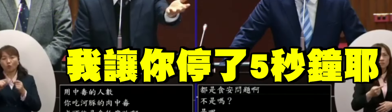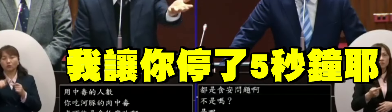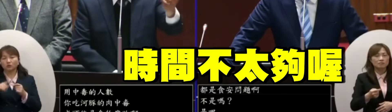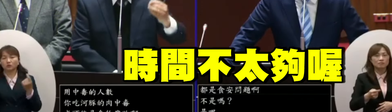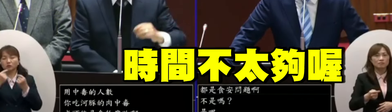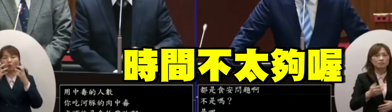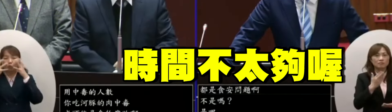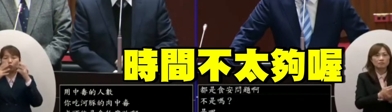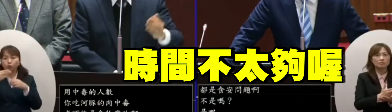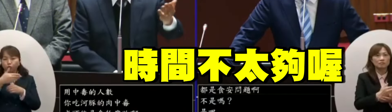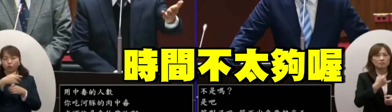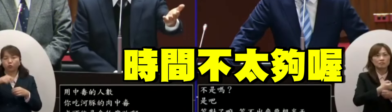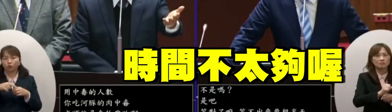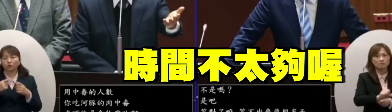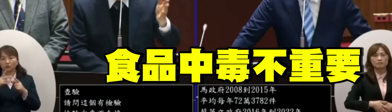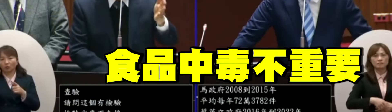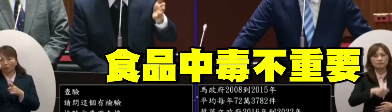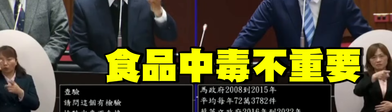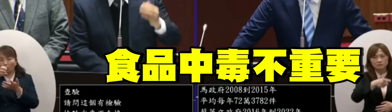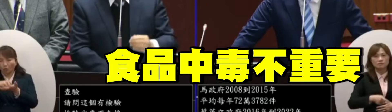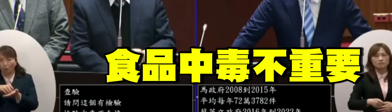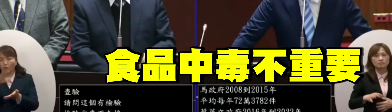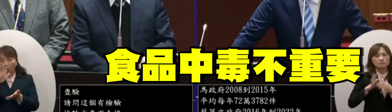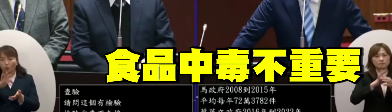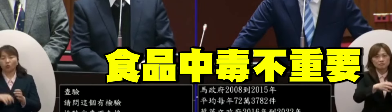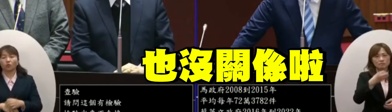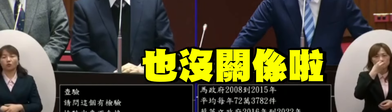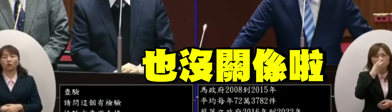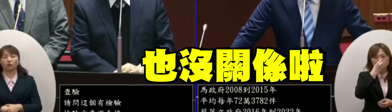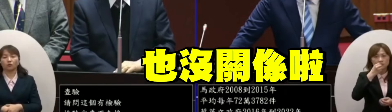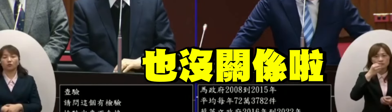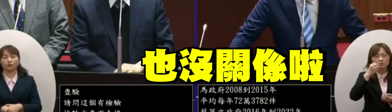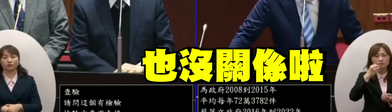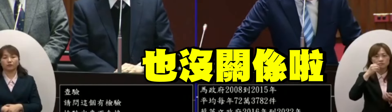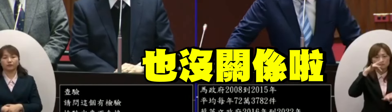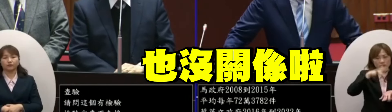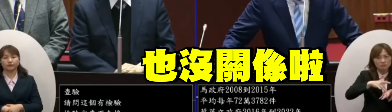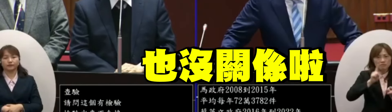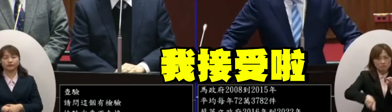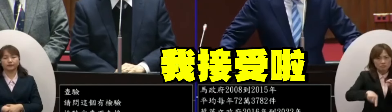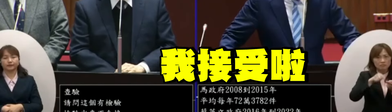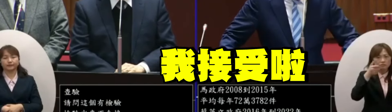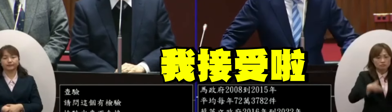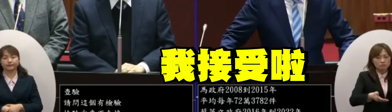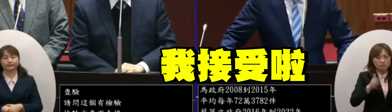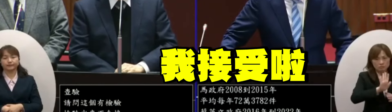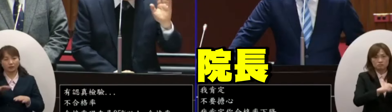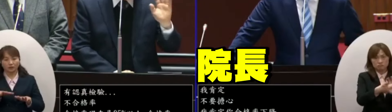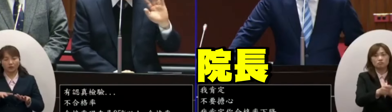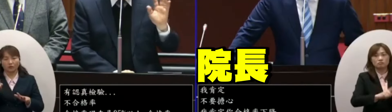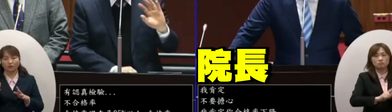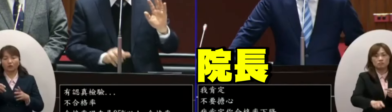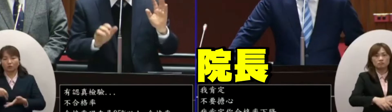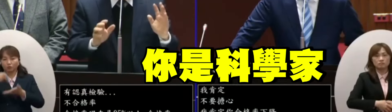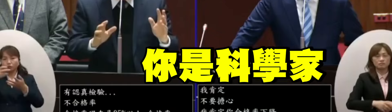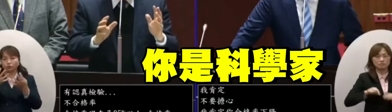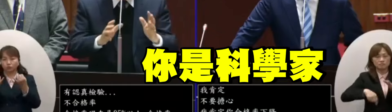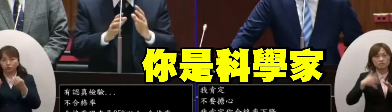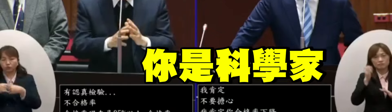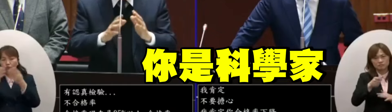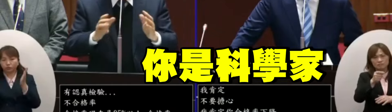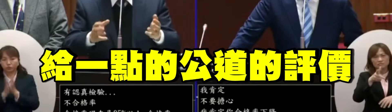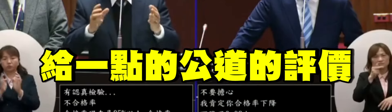长，时间不太够哦。讲食品中毒不重要，我也没关系啦，我接受了。院长， 数字都 是